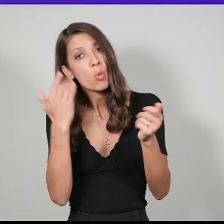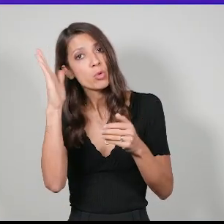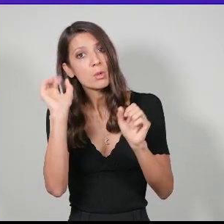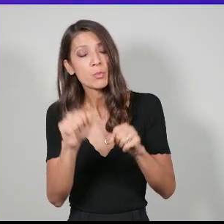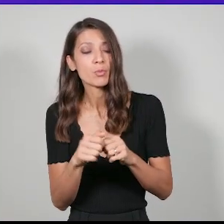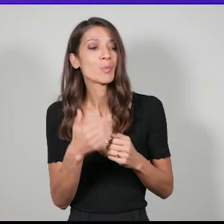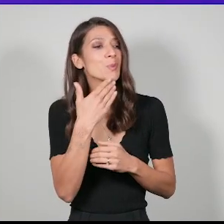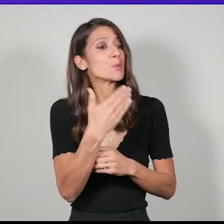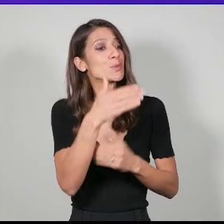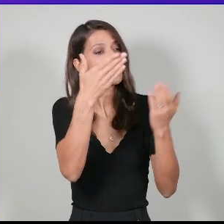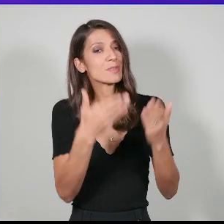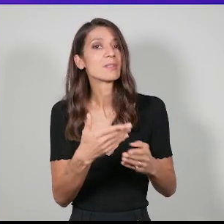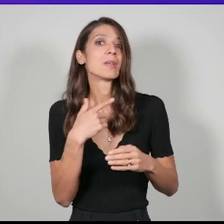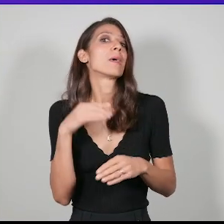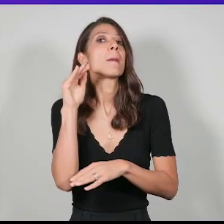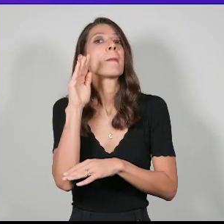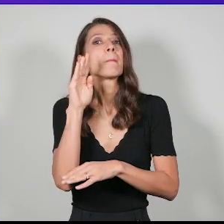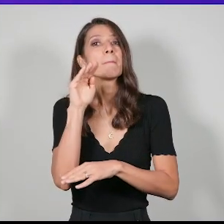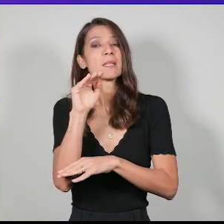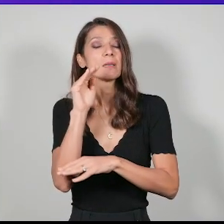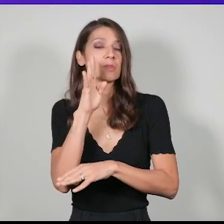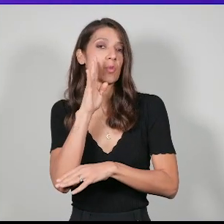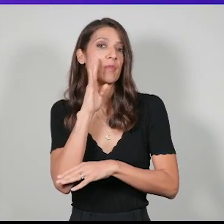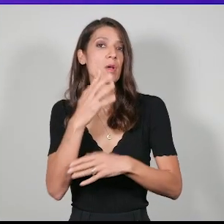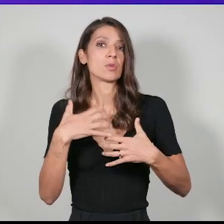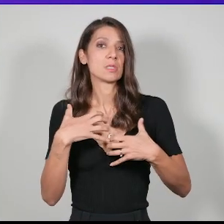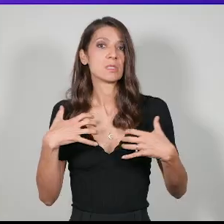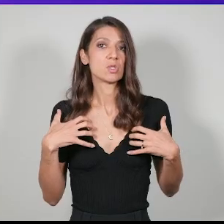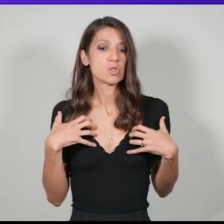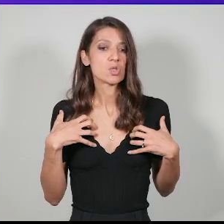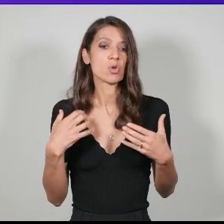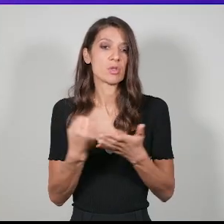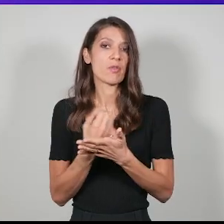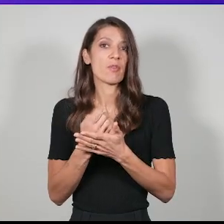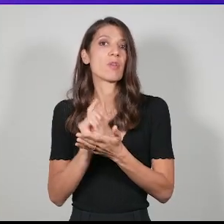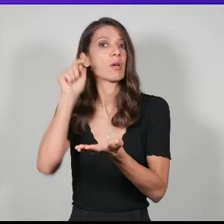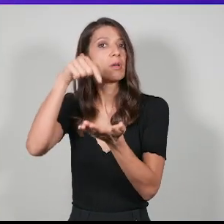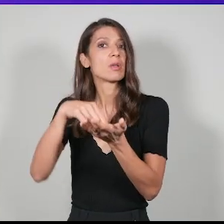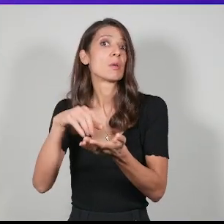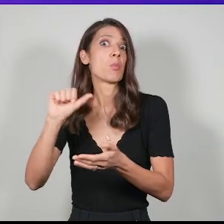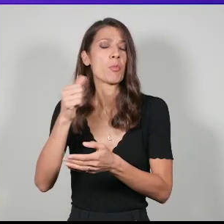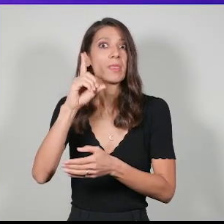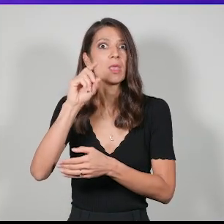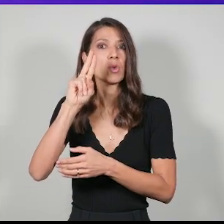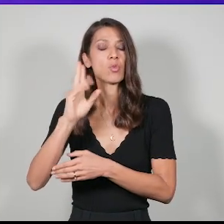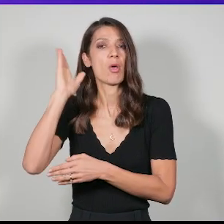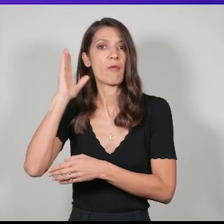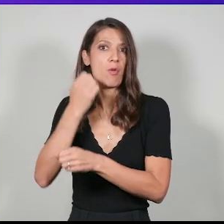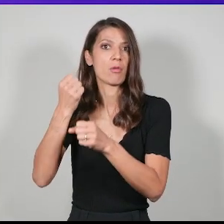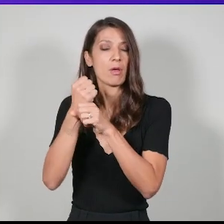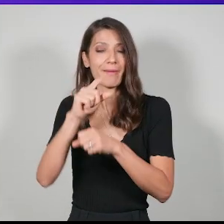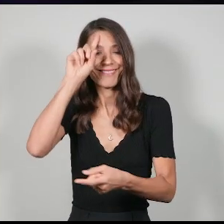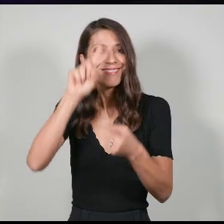de l'éducation et de la formation à l'Université Tours, responsable pédagogique du DU, le premier DU